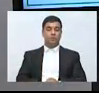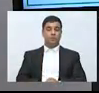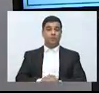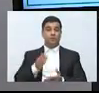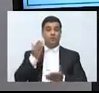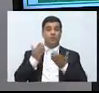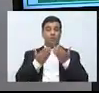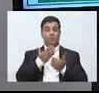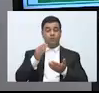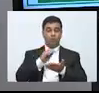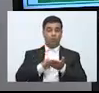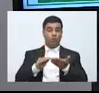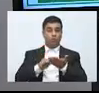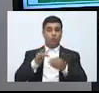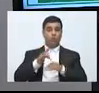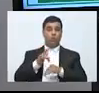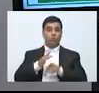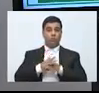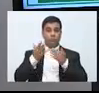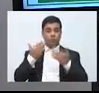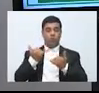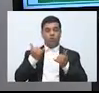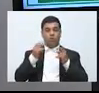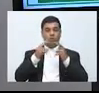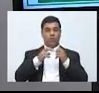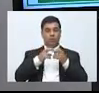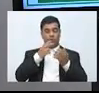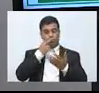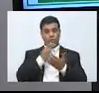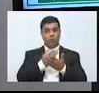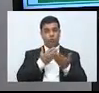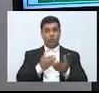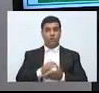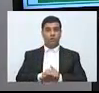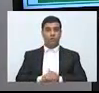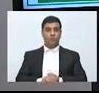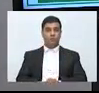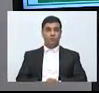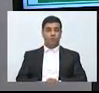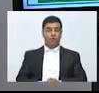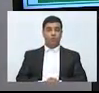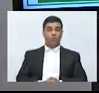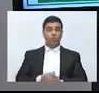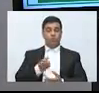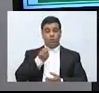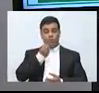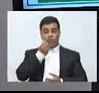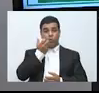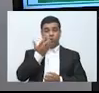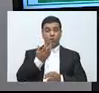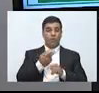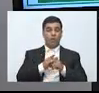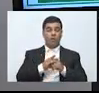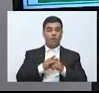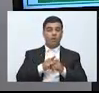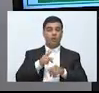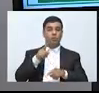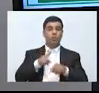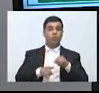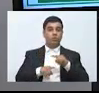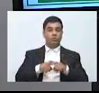Agar yozib bo'lgan bo'lsangiz, tekshirib ko'ring. Xo'sh, gullagan yurtim.